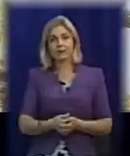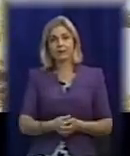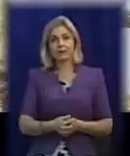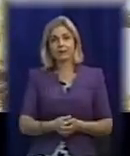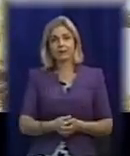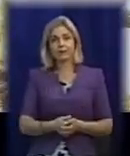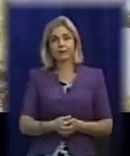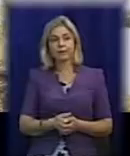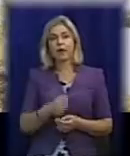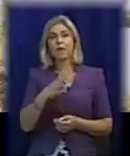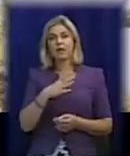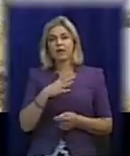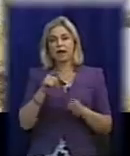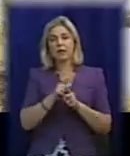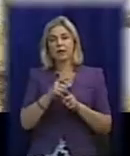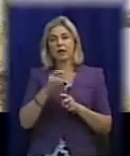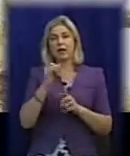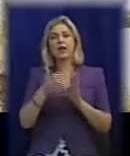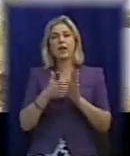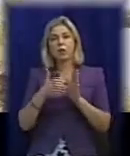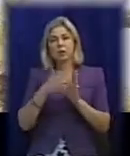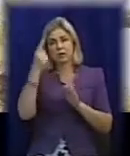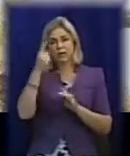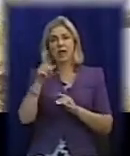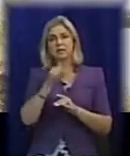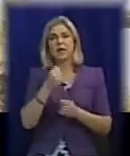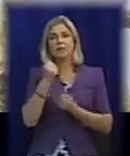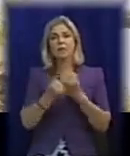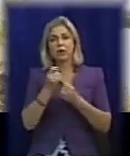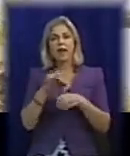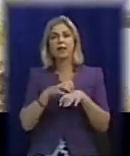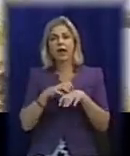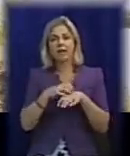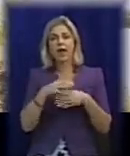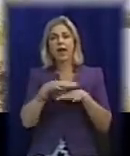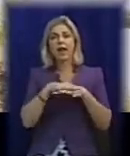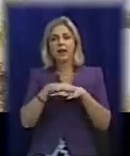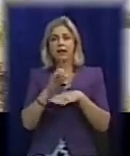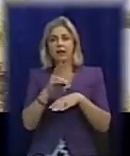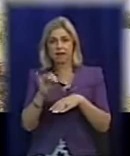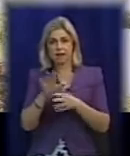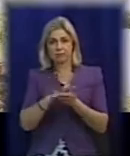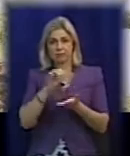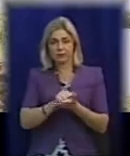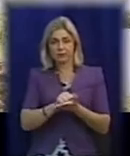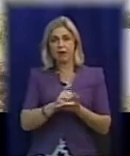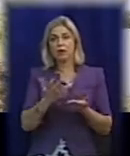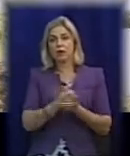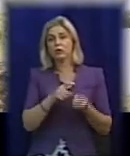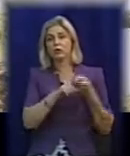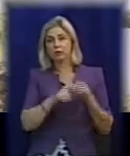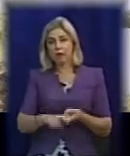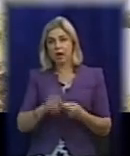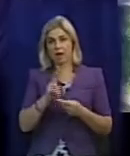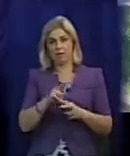поліорганна недостатність, яка виникла за рахунок пошкодження нервових клітин, привела до